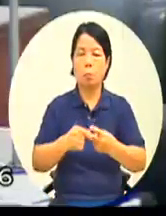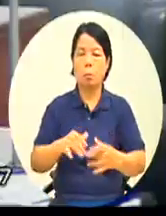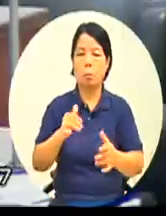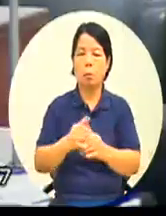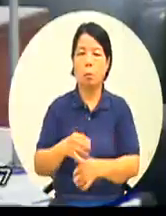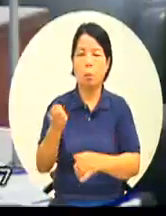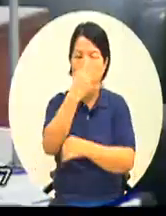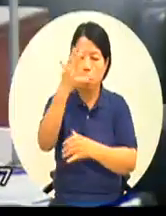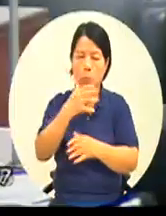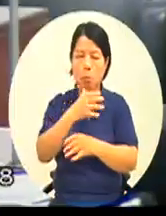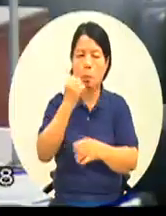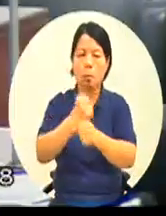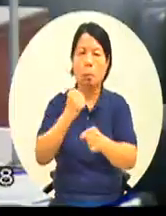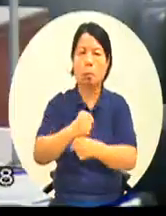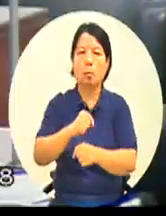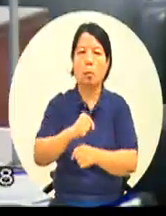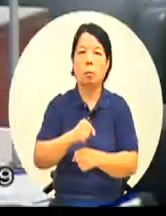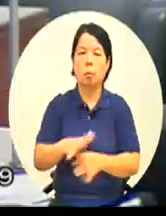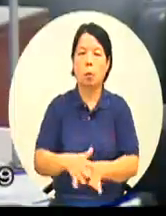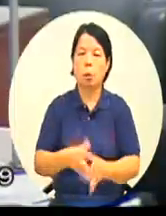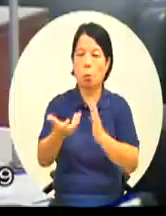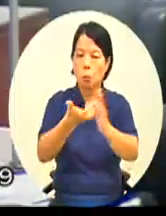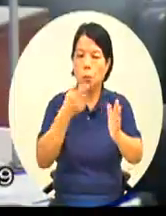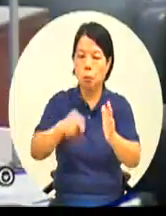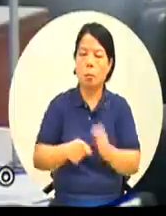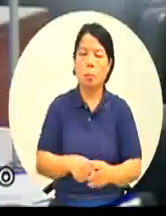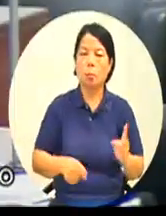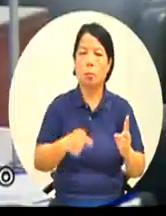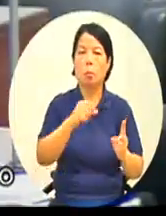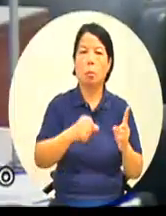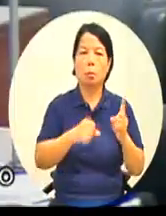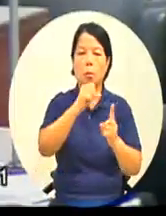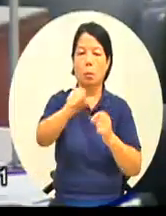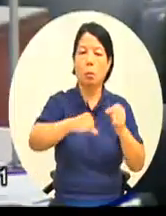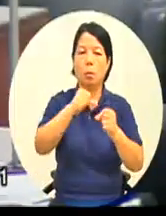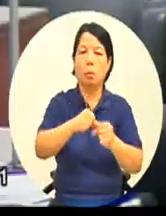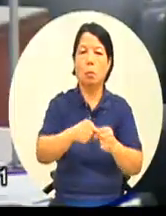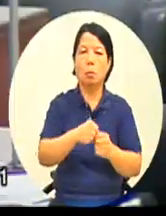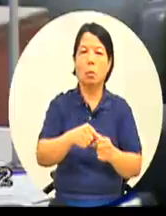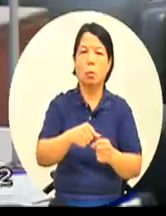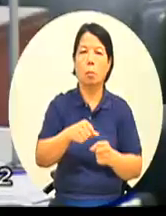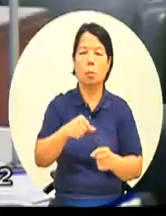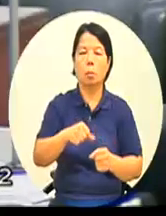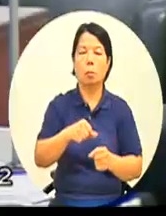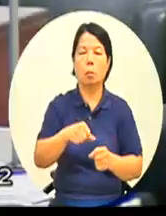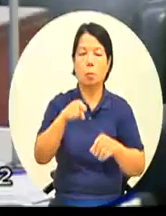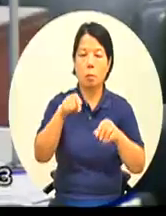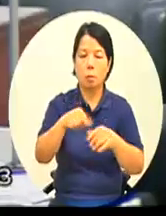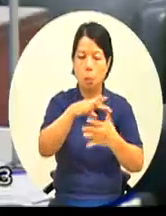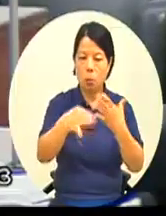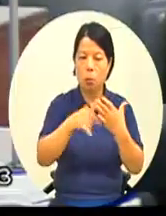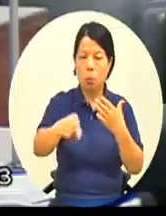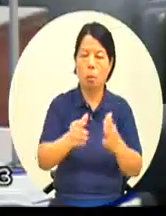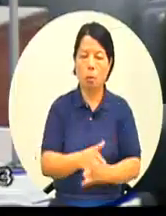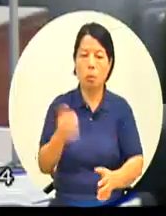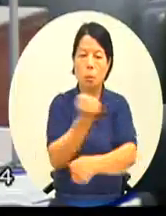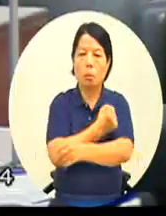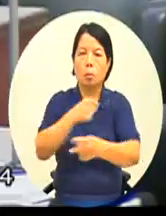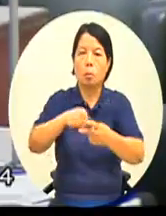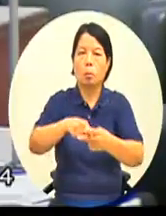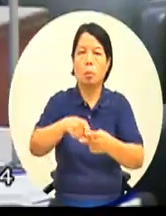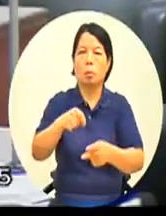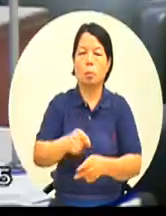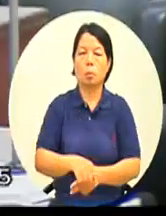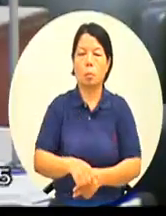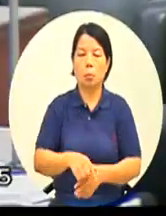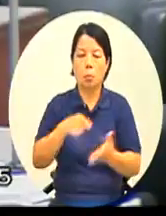问题，我特别要问移居津贴，就是因为我看到105年的申请条件之一是，这一个要劳工申请人